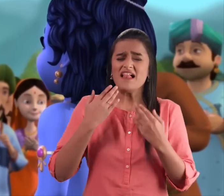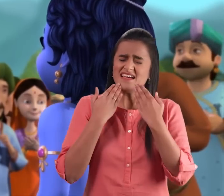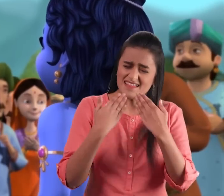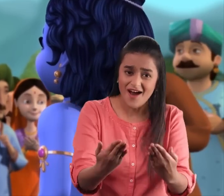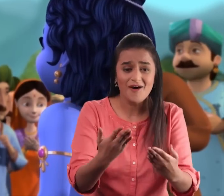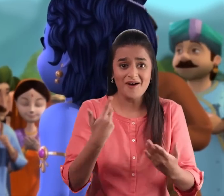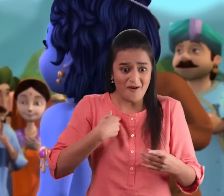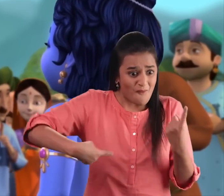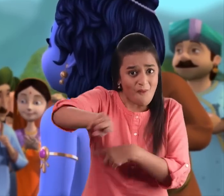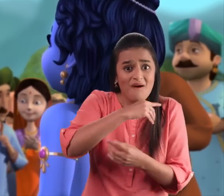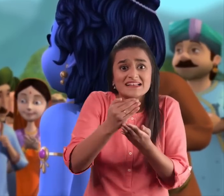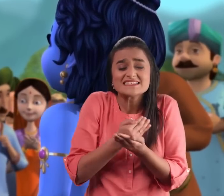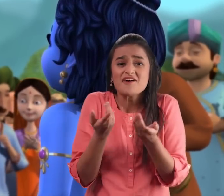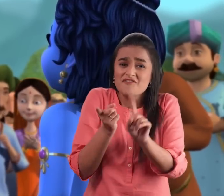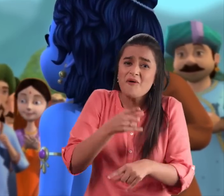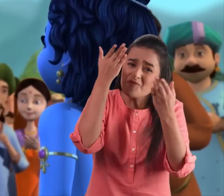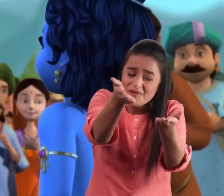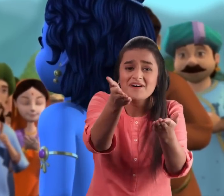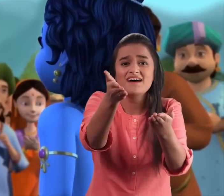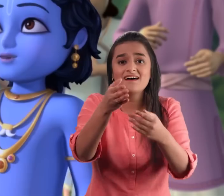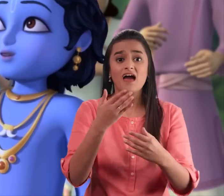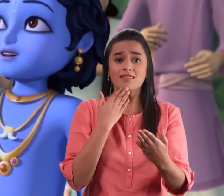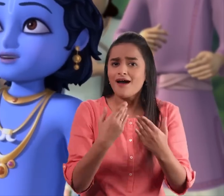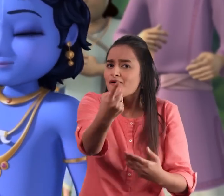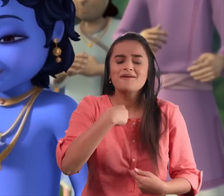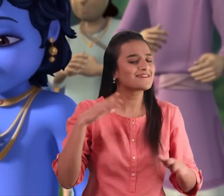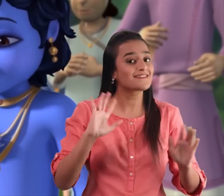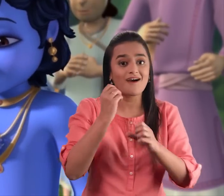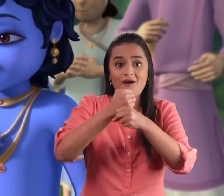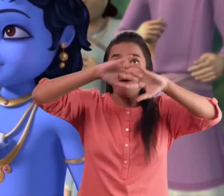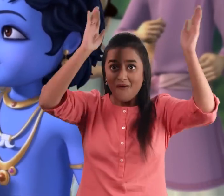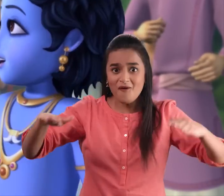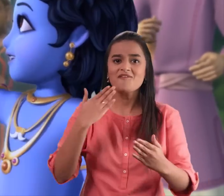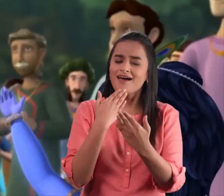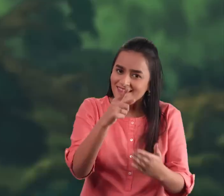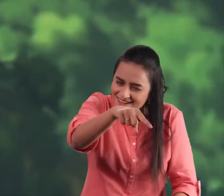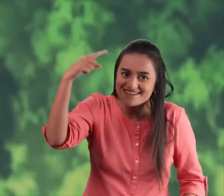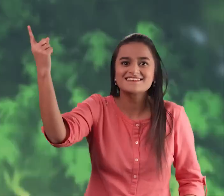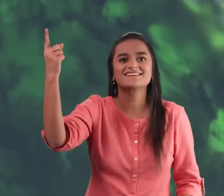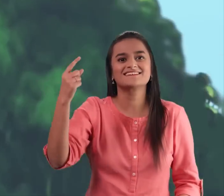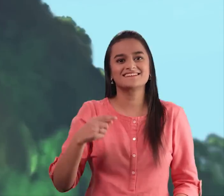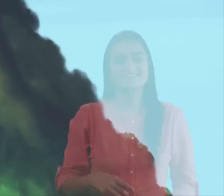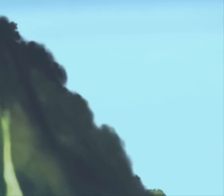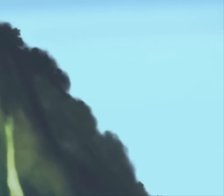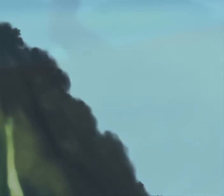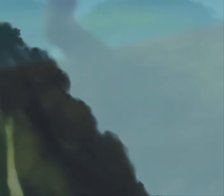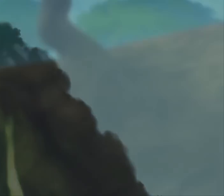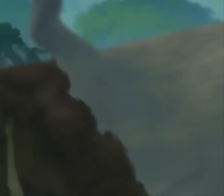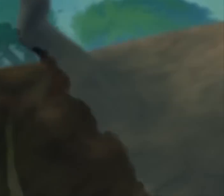आभारी हैं। तुमने हमें बचा लिया कृष्ण, हम सुरक्षित हैं। आभार मेरा नहीं, गोवर्धन पर्वत का मानिए।